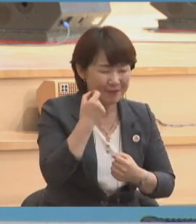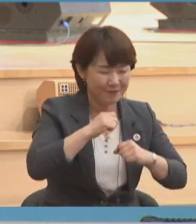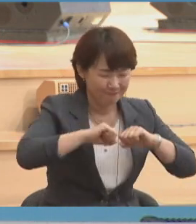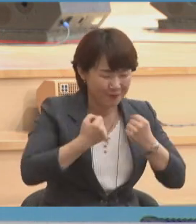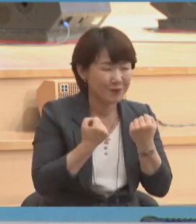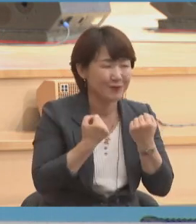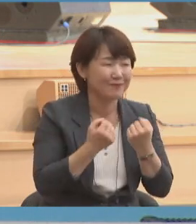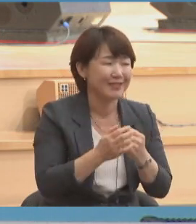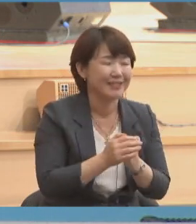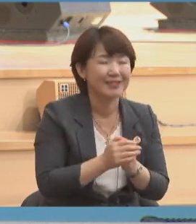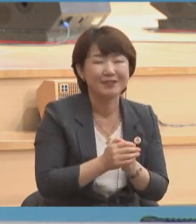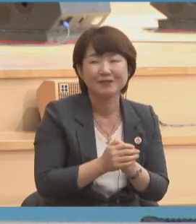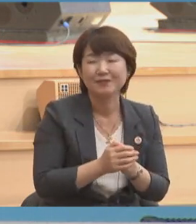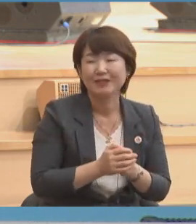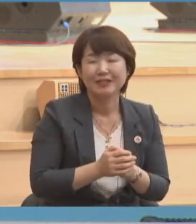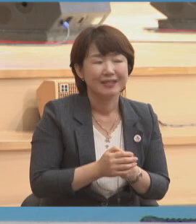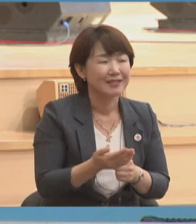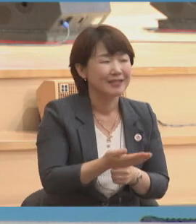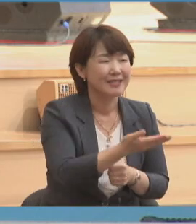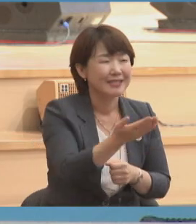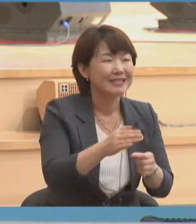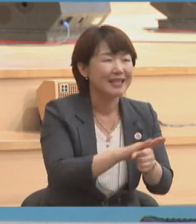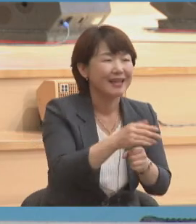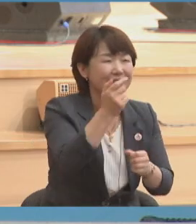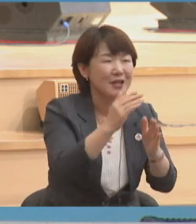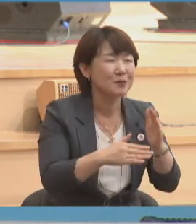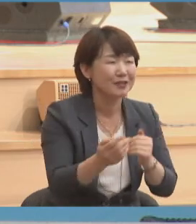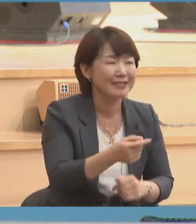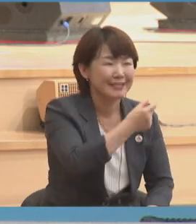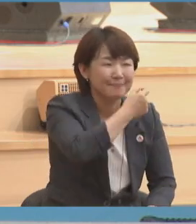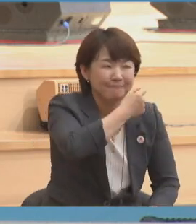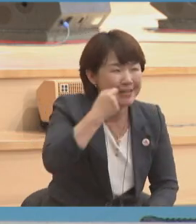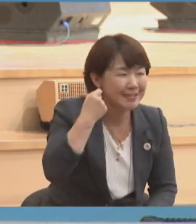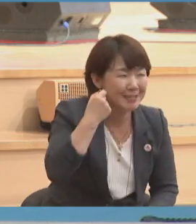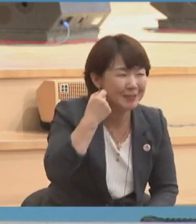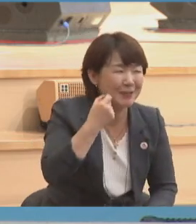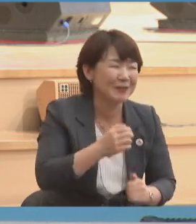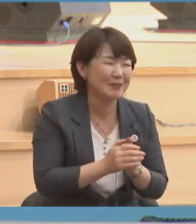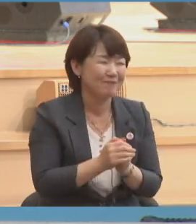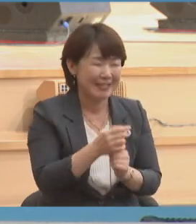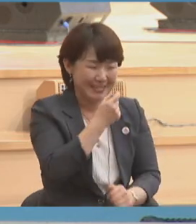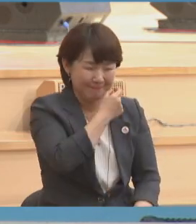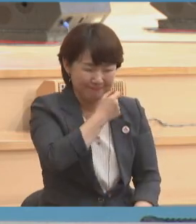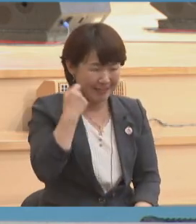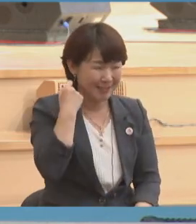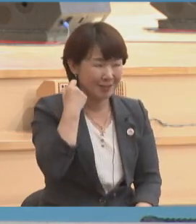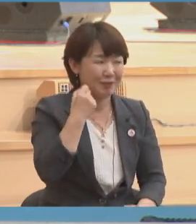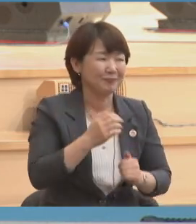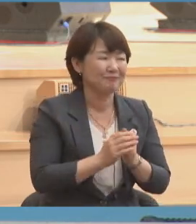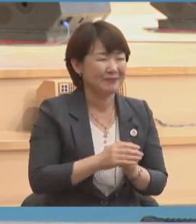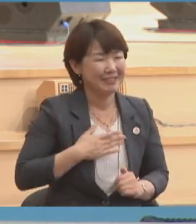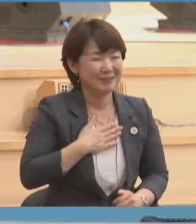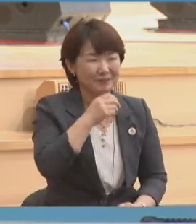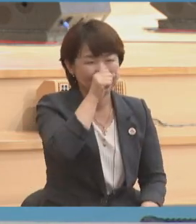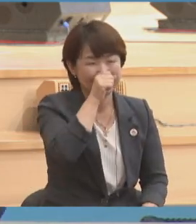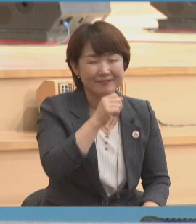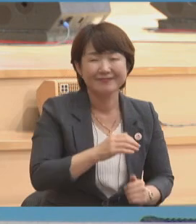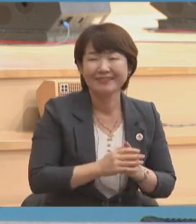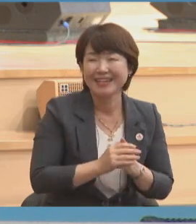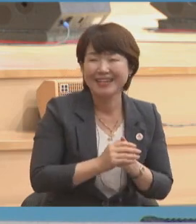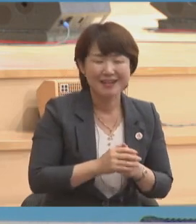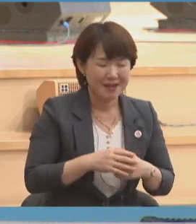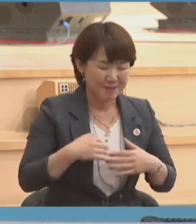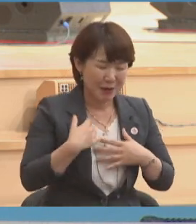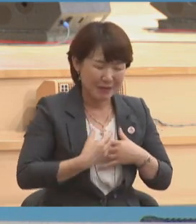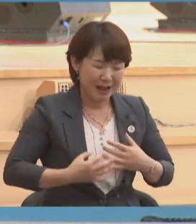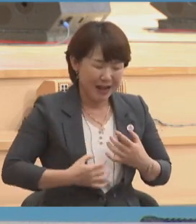사랑하는 성도 여러분, 닥치고. 아, 이거 기분 좋다. 야, 안 그래도 속에서